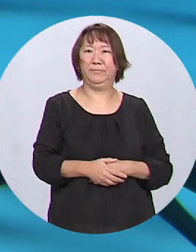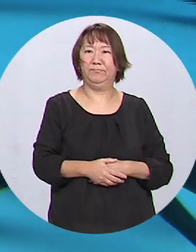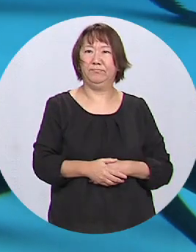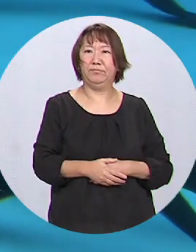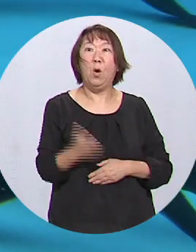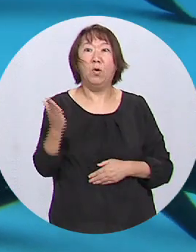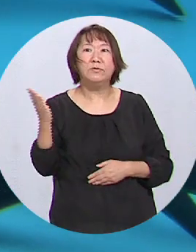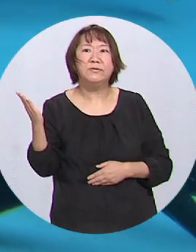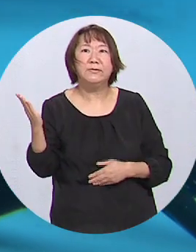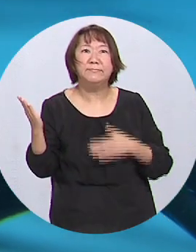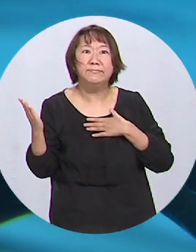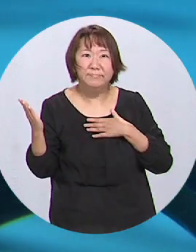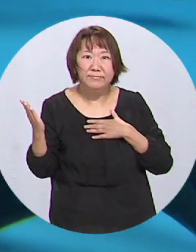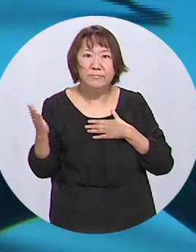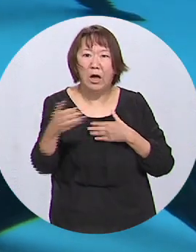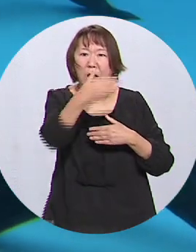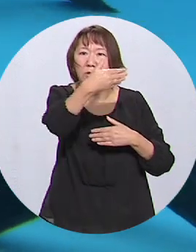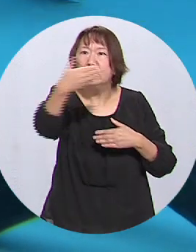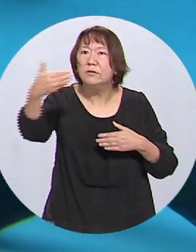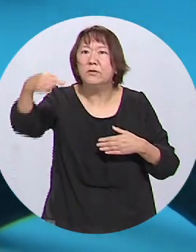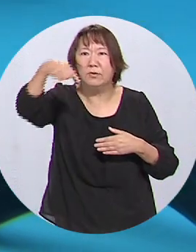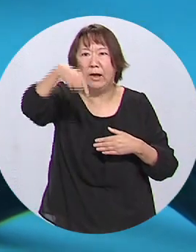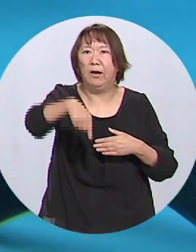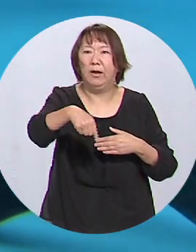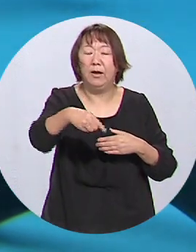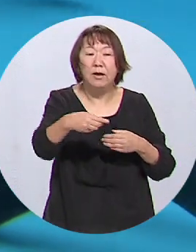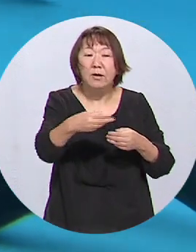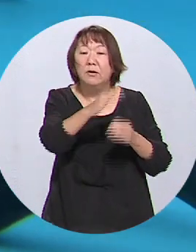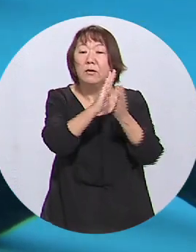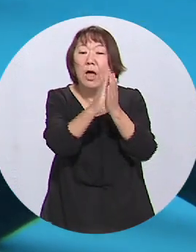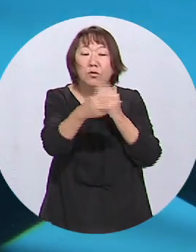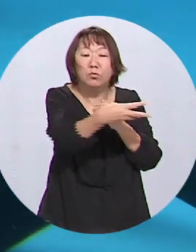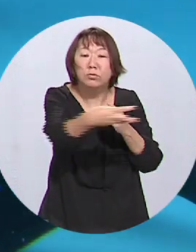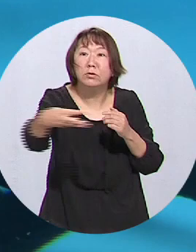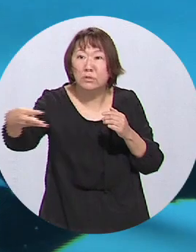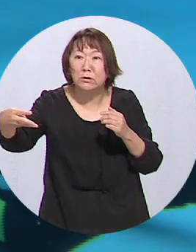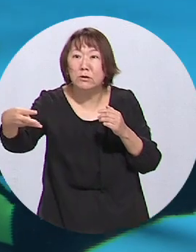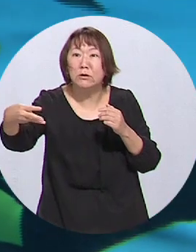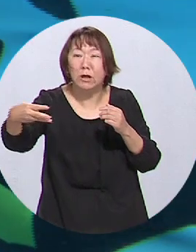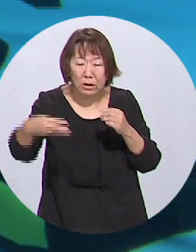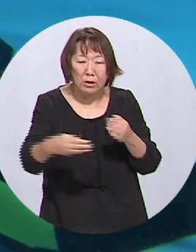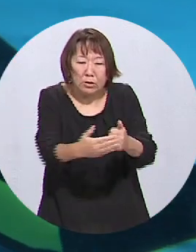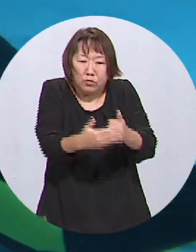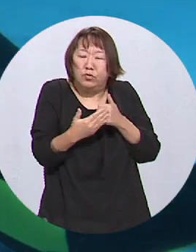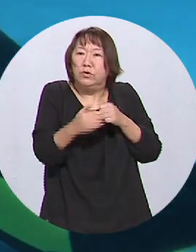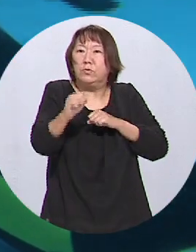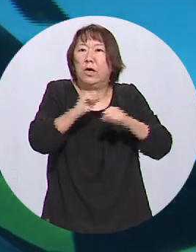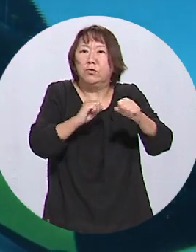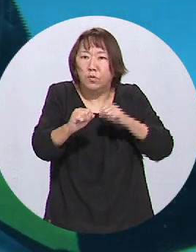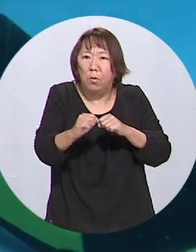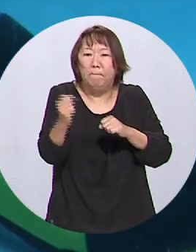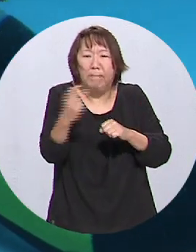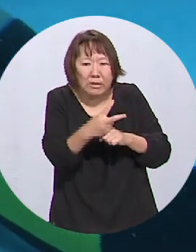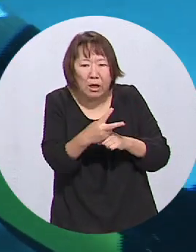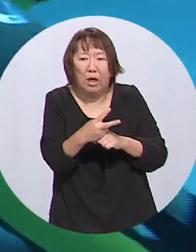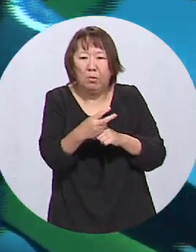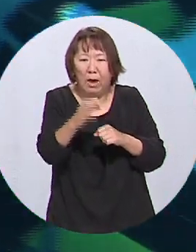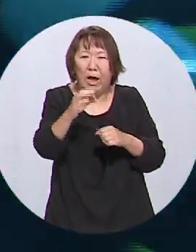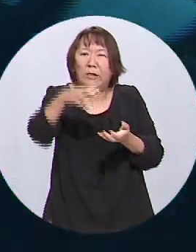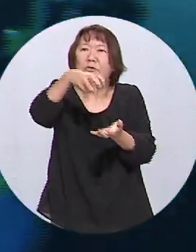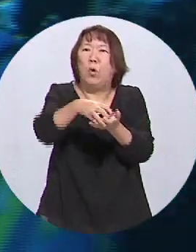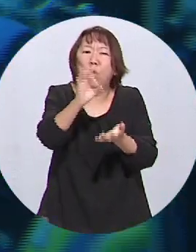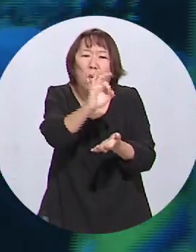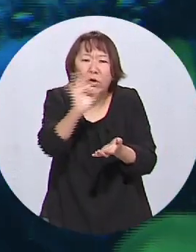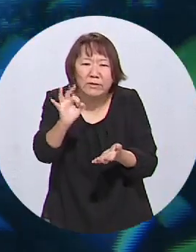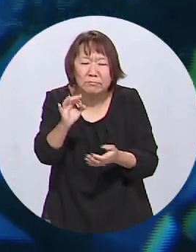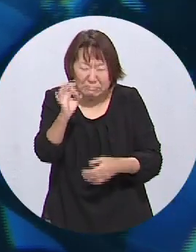こちらは水難救助部隊。県内の河川で水難者の救出活動を行ったり、事件の証拠品などの